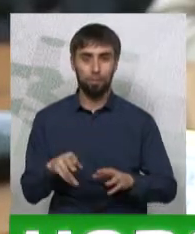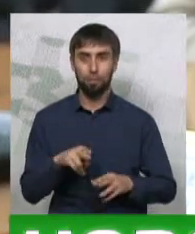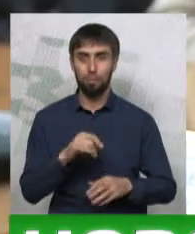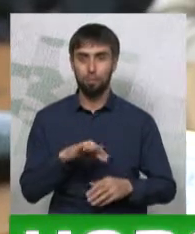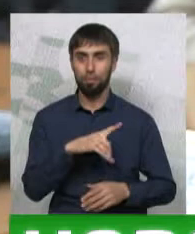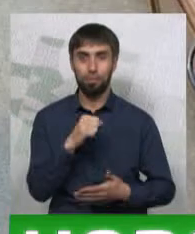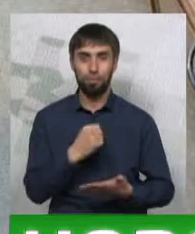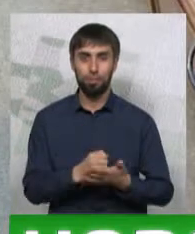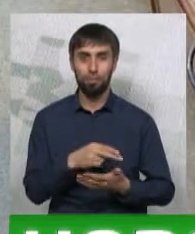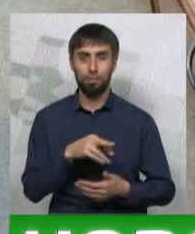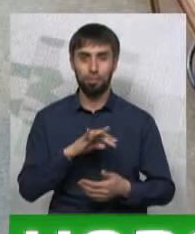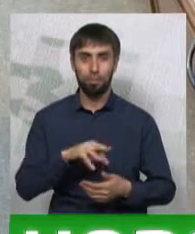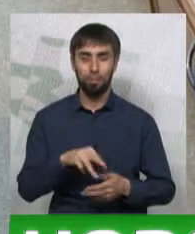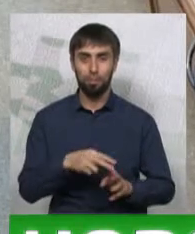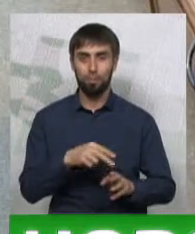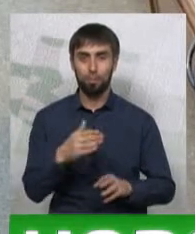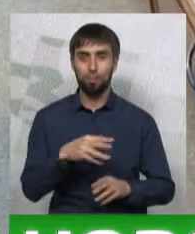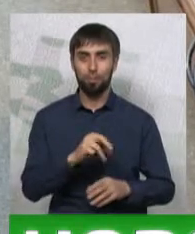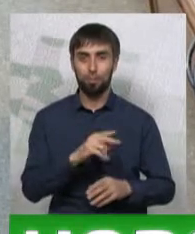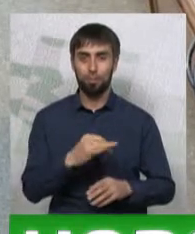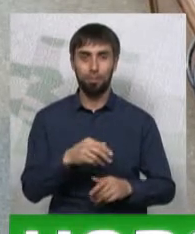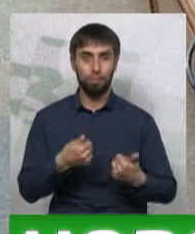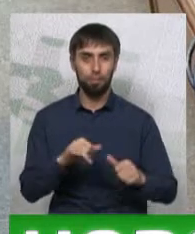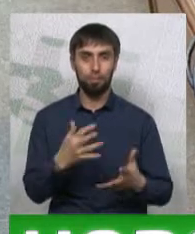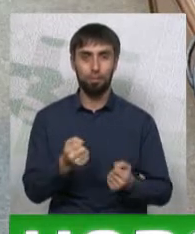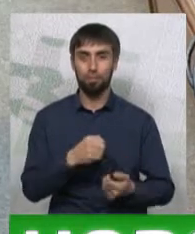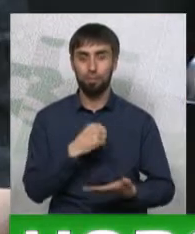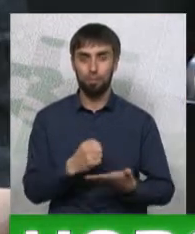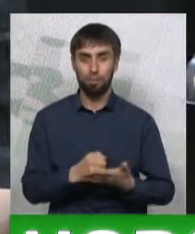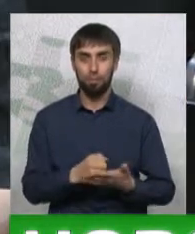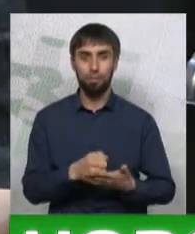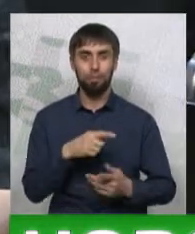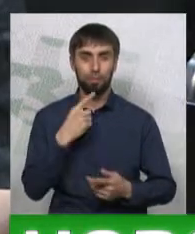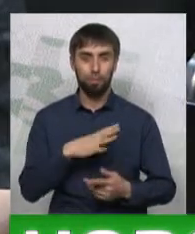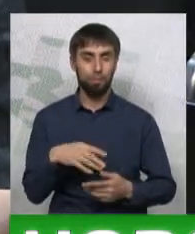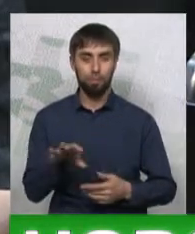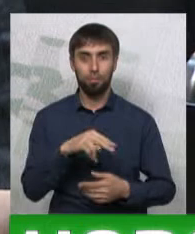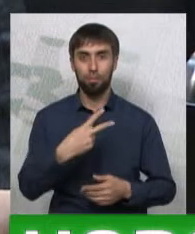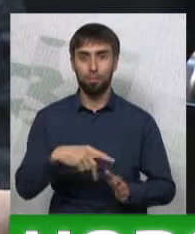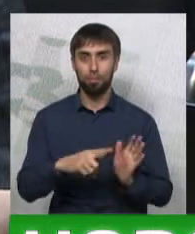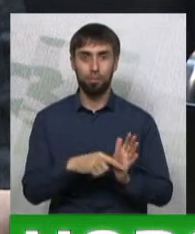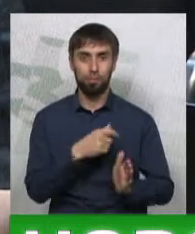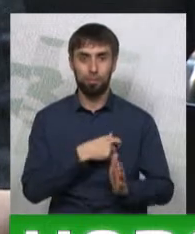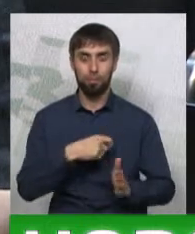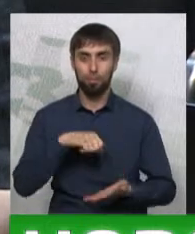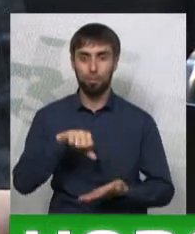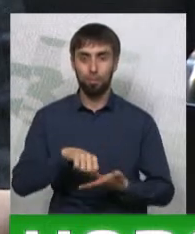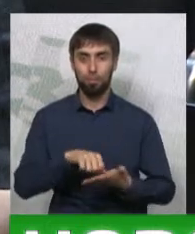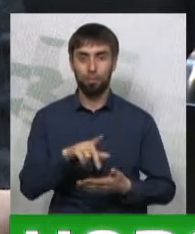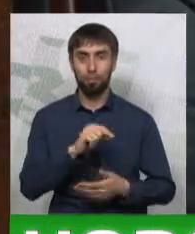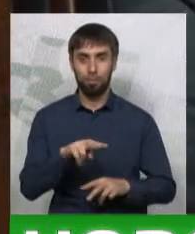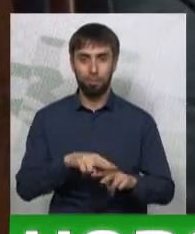За утверждение протокола мандатной комиссии и принятие постановления высказались все 27 депутатов, присутствующих в